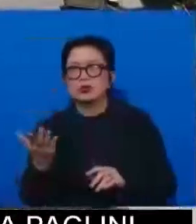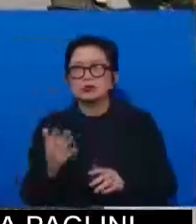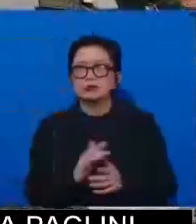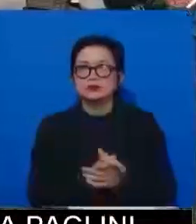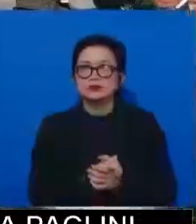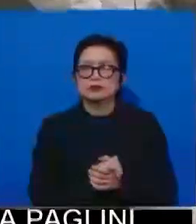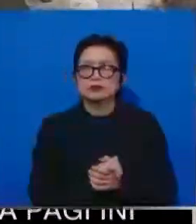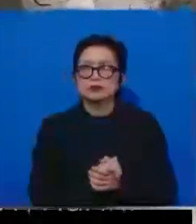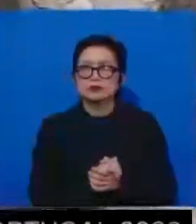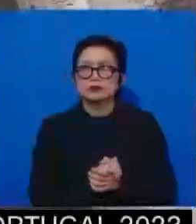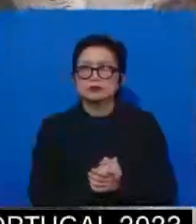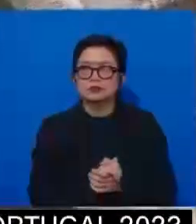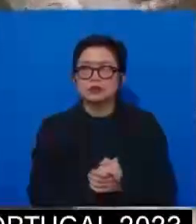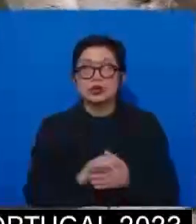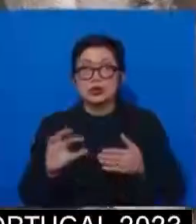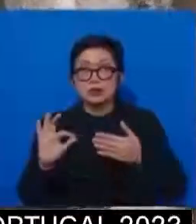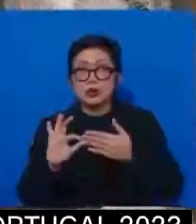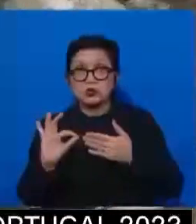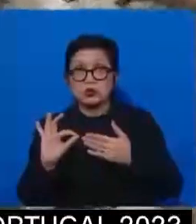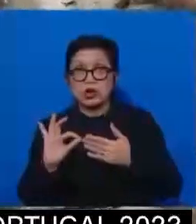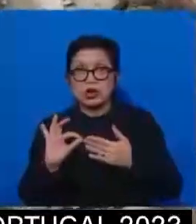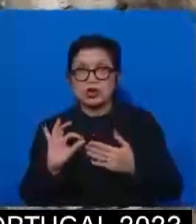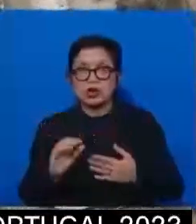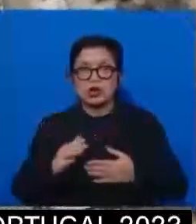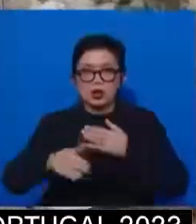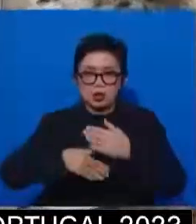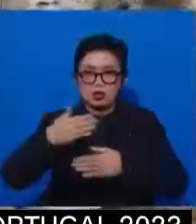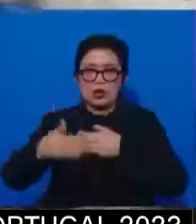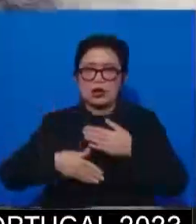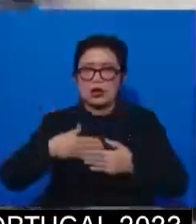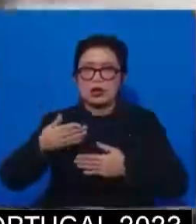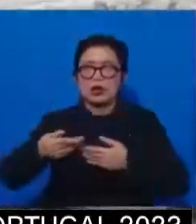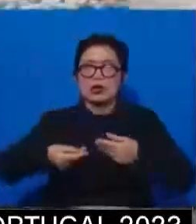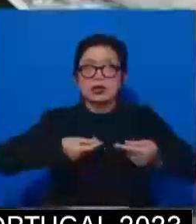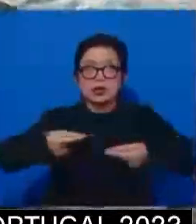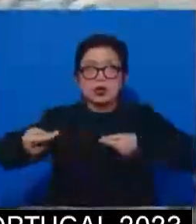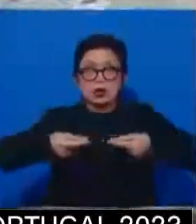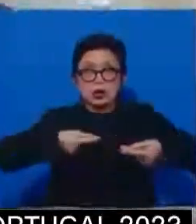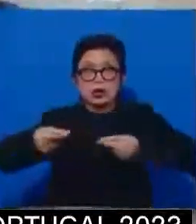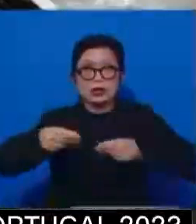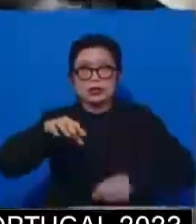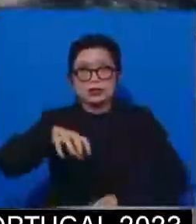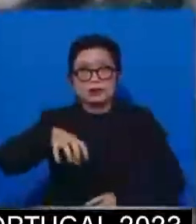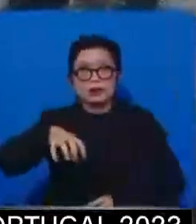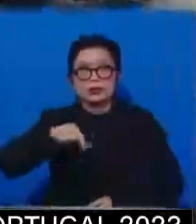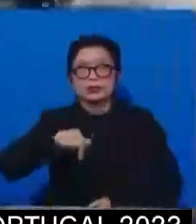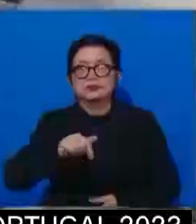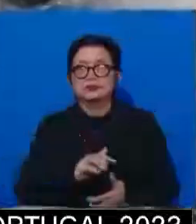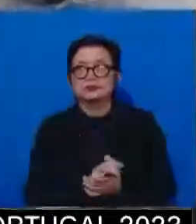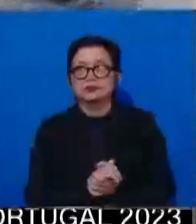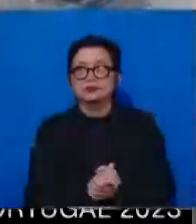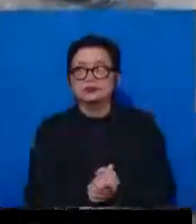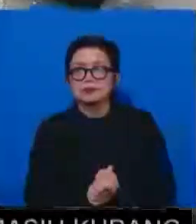petani garam asal Madura bernama Widoyoko yang mulai mengolah lahan menjadi tempat produksi garam. Sejak saat itu, terus